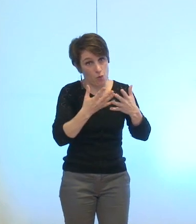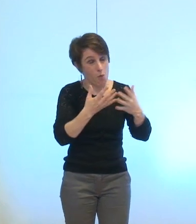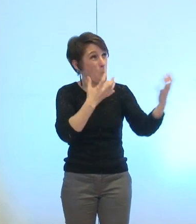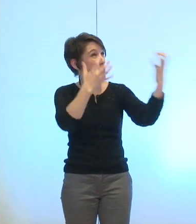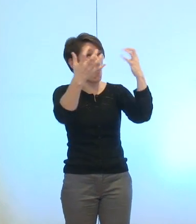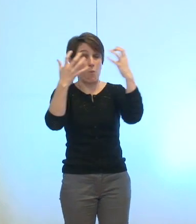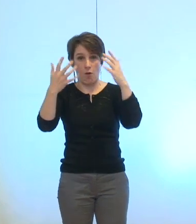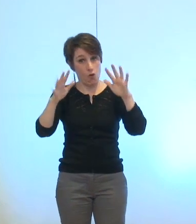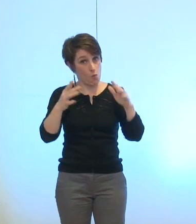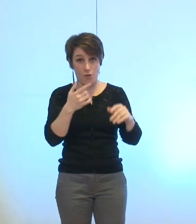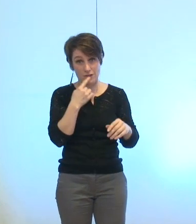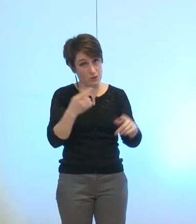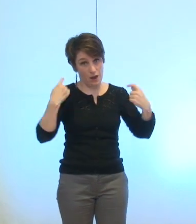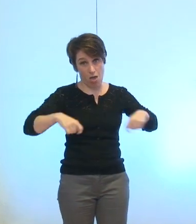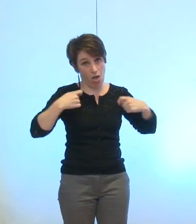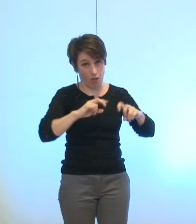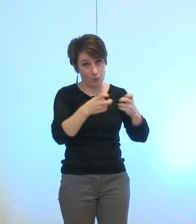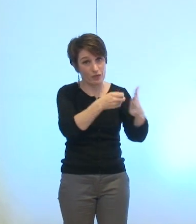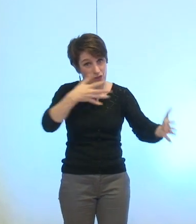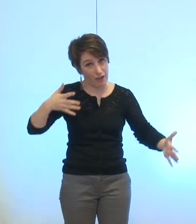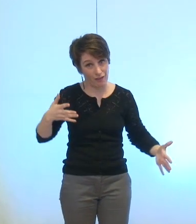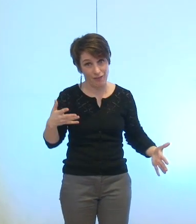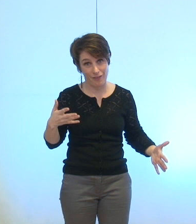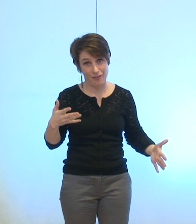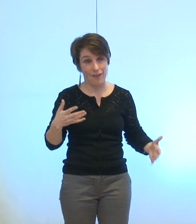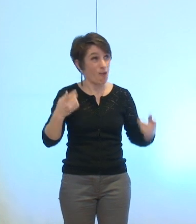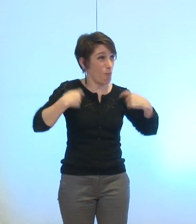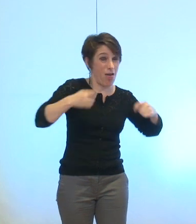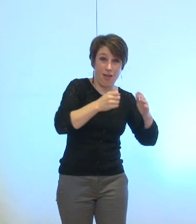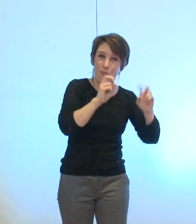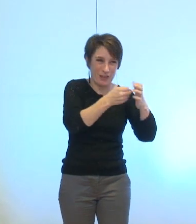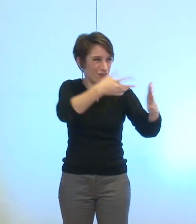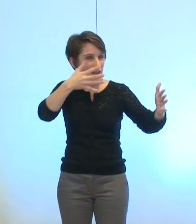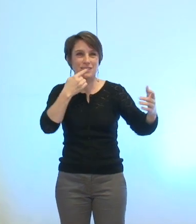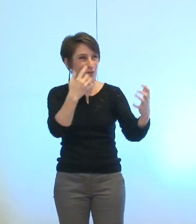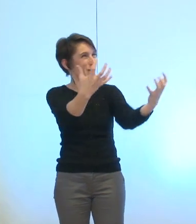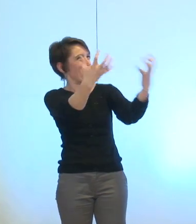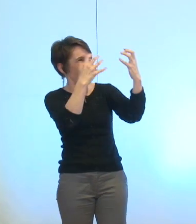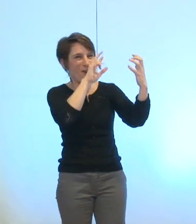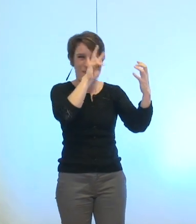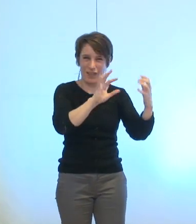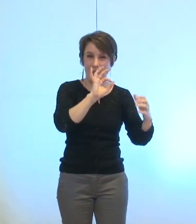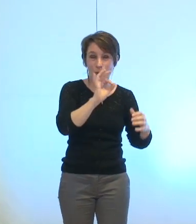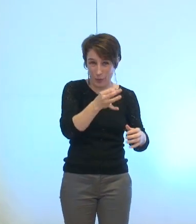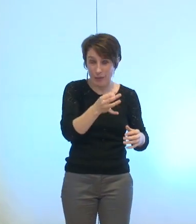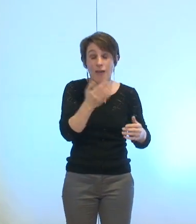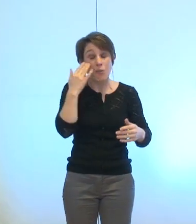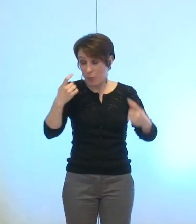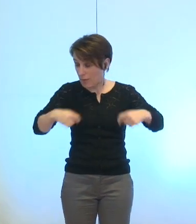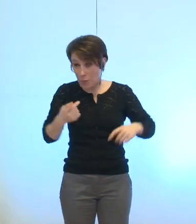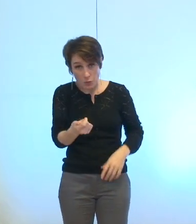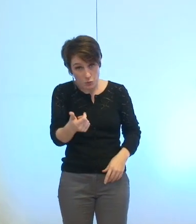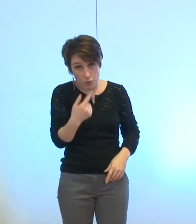donc soit ça sera un vrai moyen et ça coûtera cher et si ça coûte pas cher ça veut dire que vous aurez une fois de plus raconter des